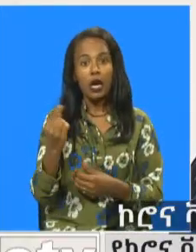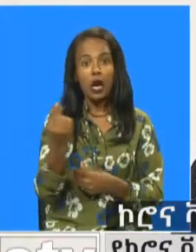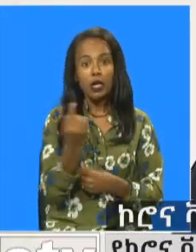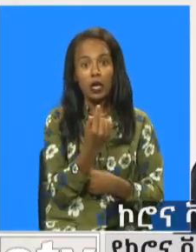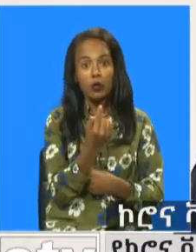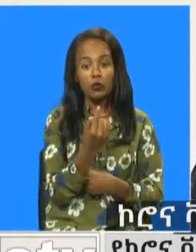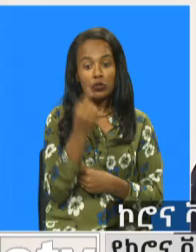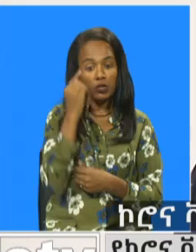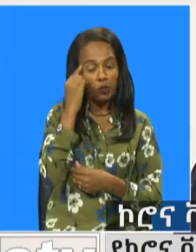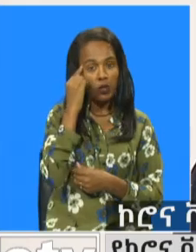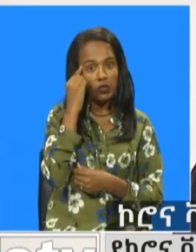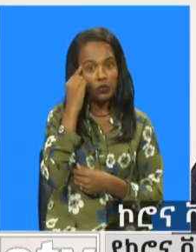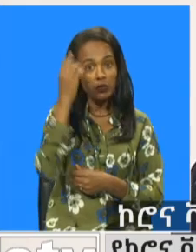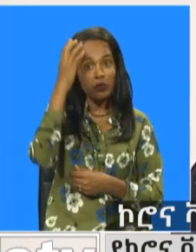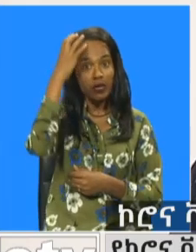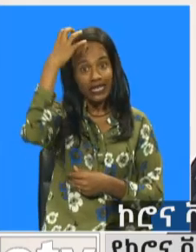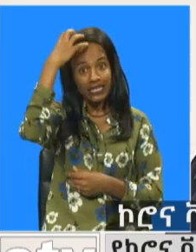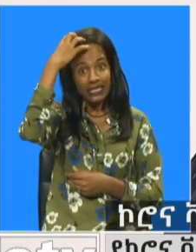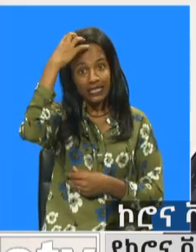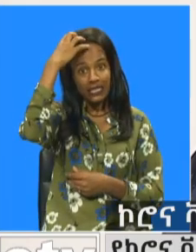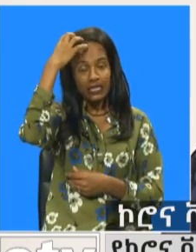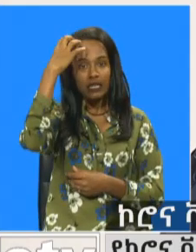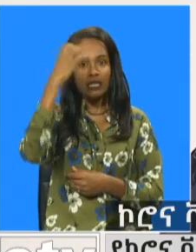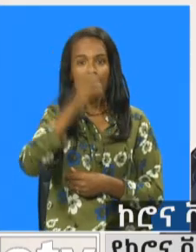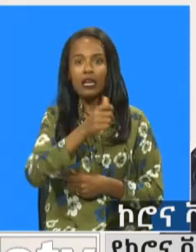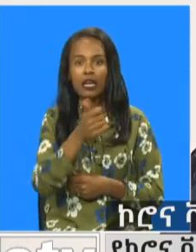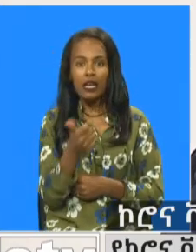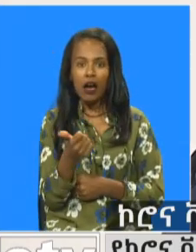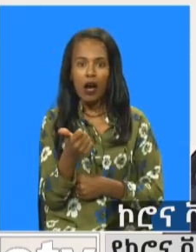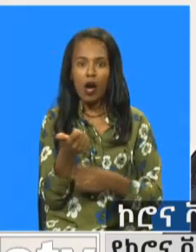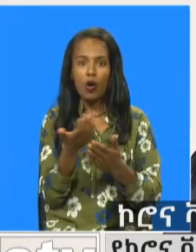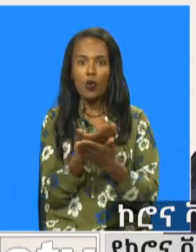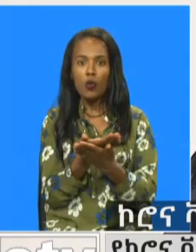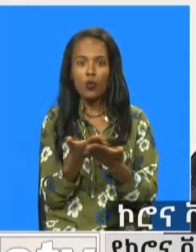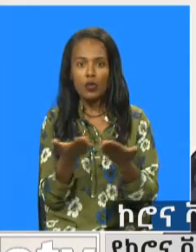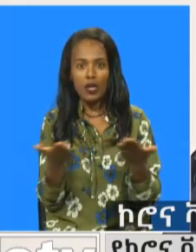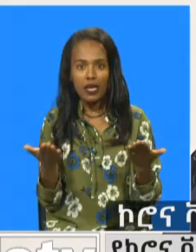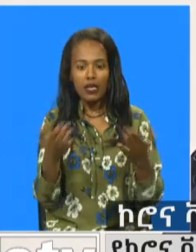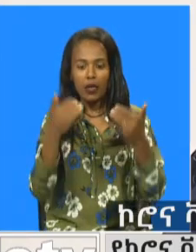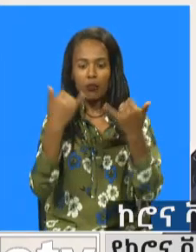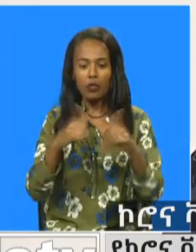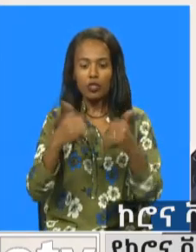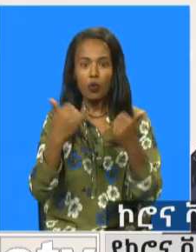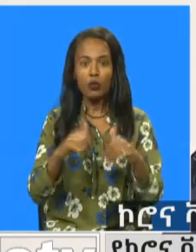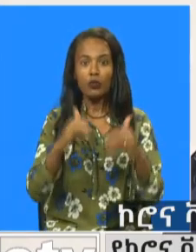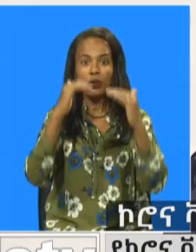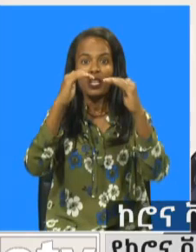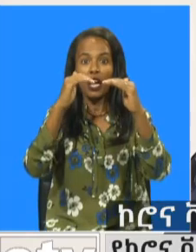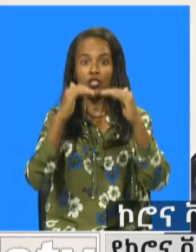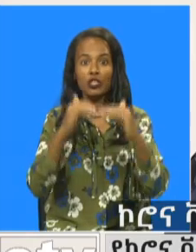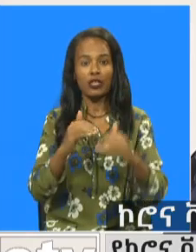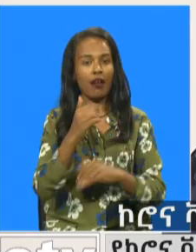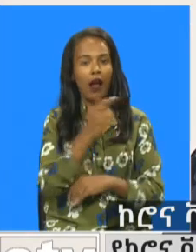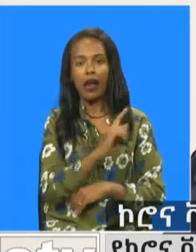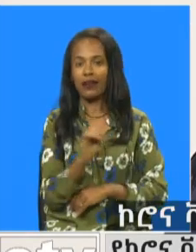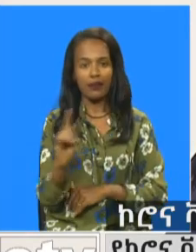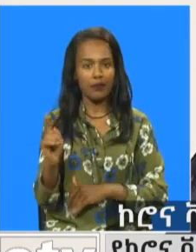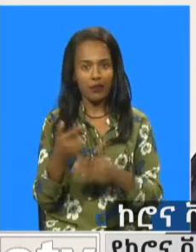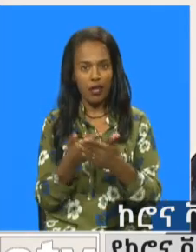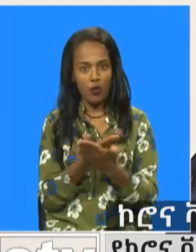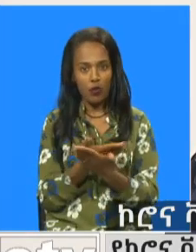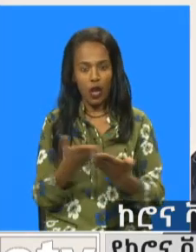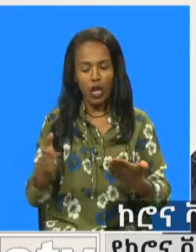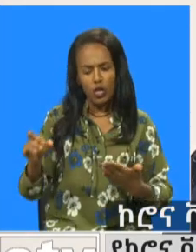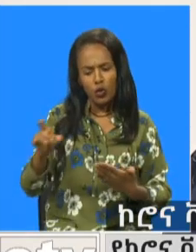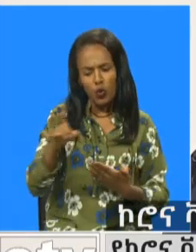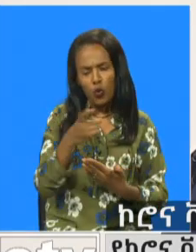አንዳንዶች እንደሚያስቡት መንግስት ለሌላ ጉዳይ የሚጫወትበት አጀንዳ አይደለም ይሄ ጉዳይ